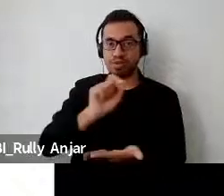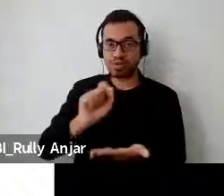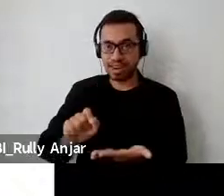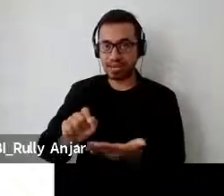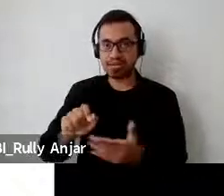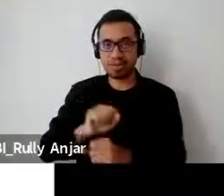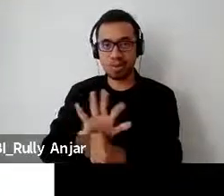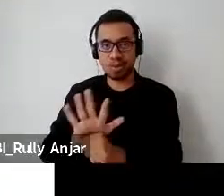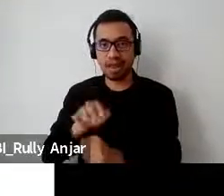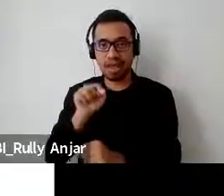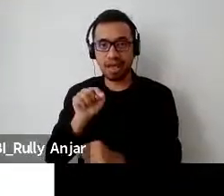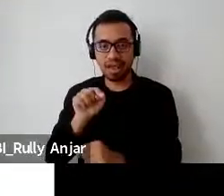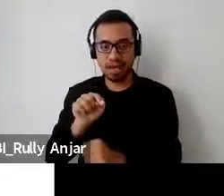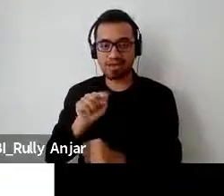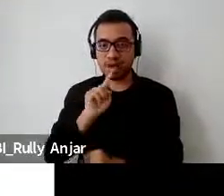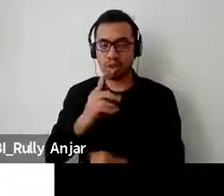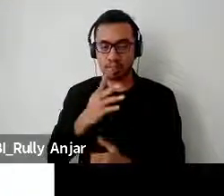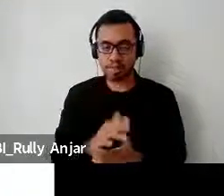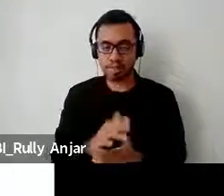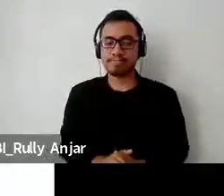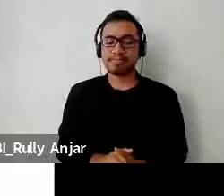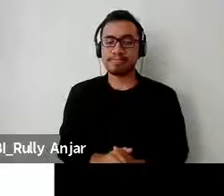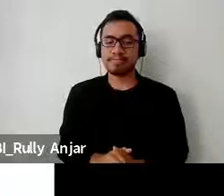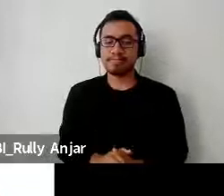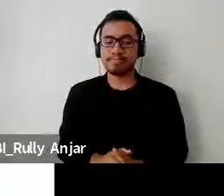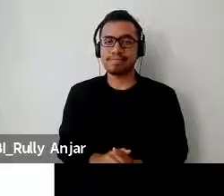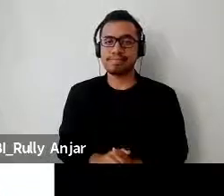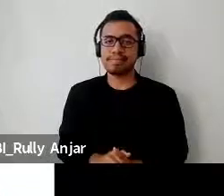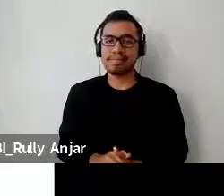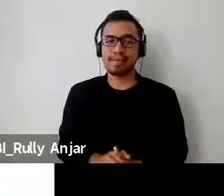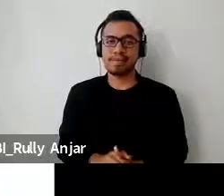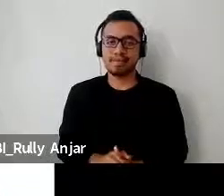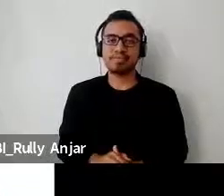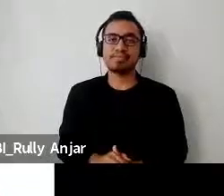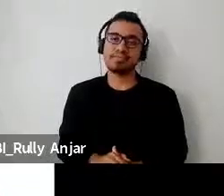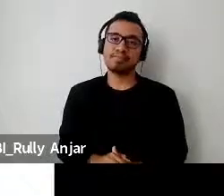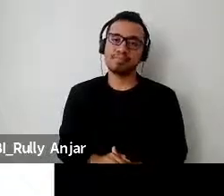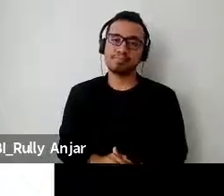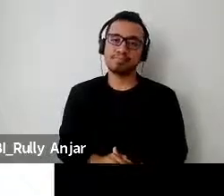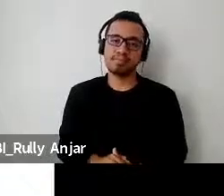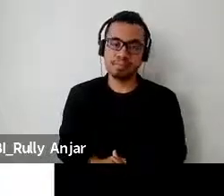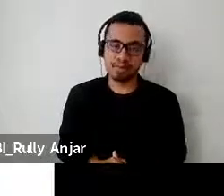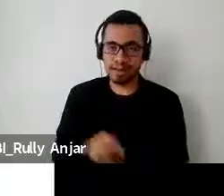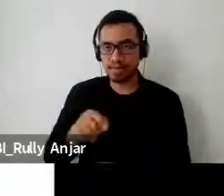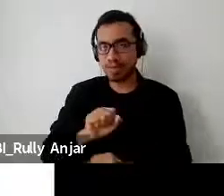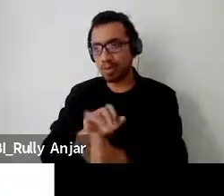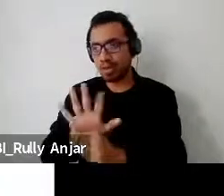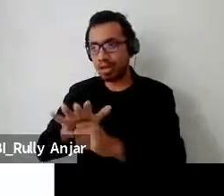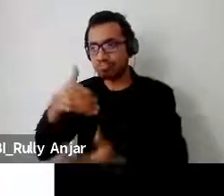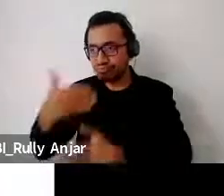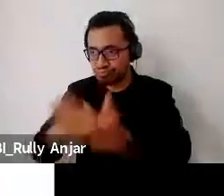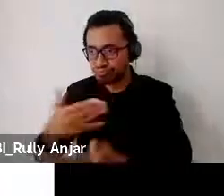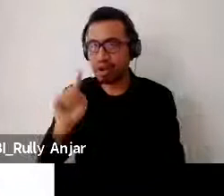living document gitu. Karena ada banyak sekali hal yang terjadi, ya, yang bisa terjadi selama COVID ini berlangsung.